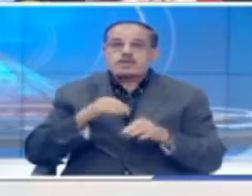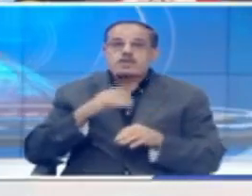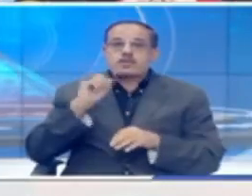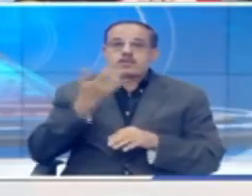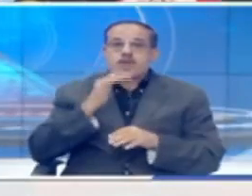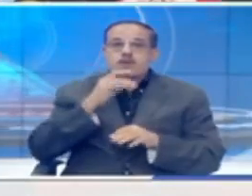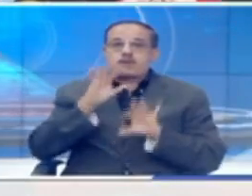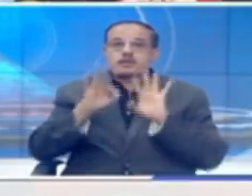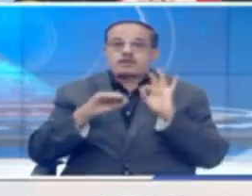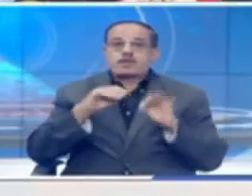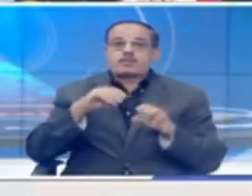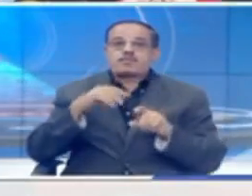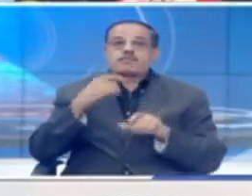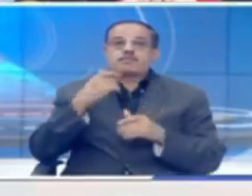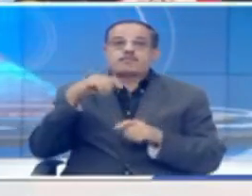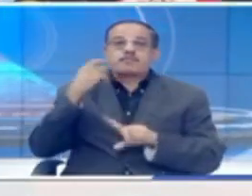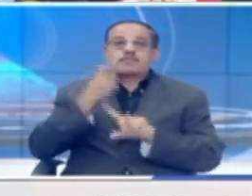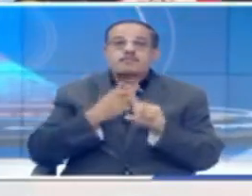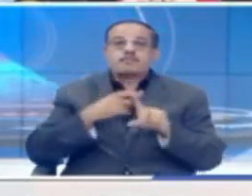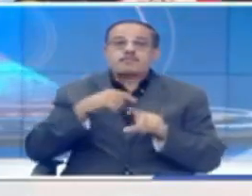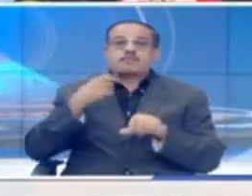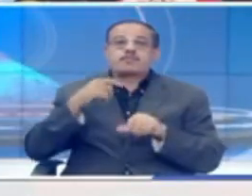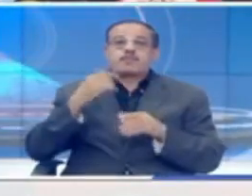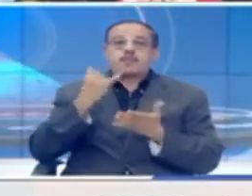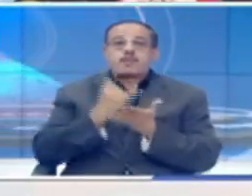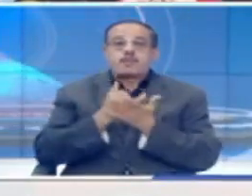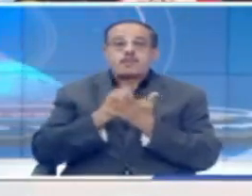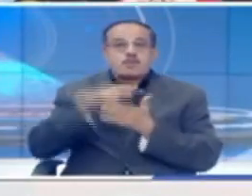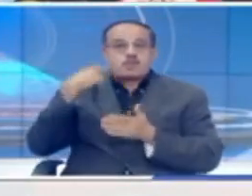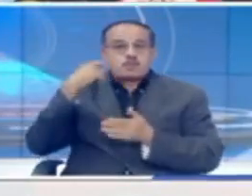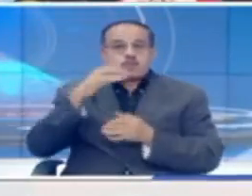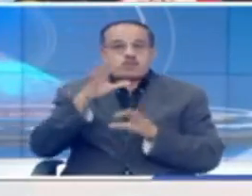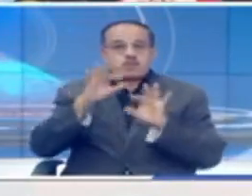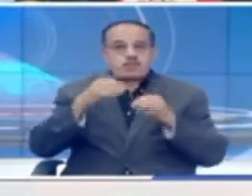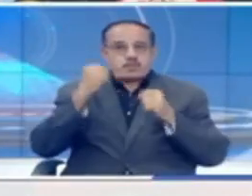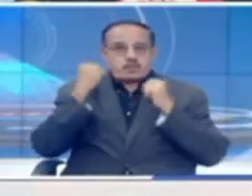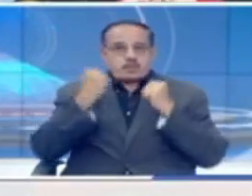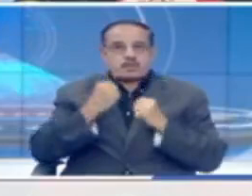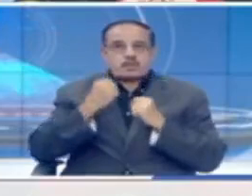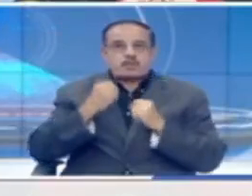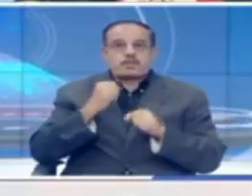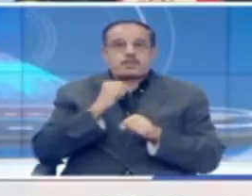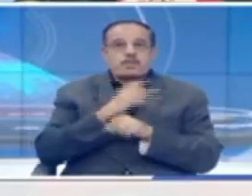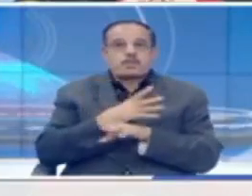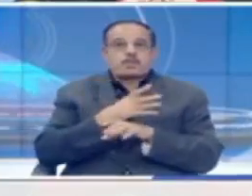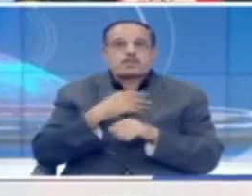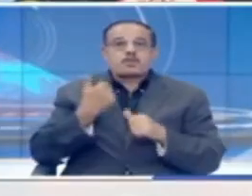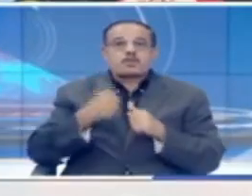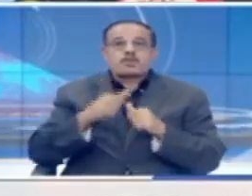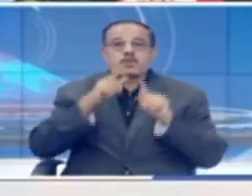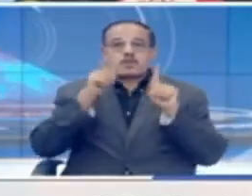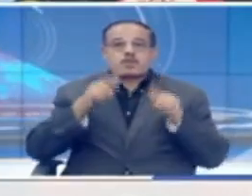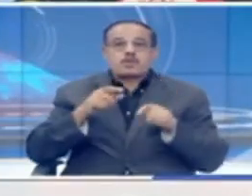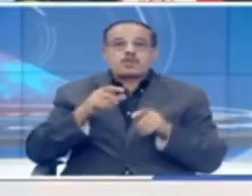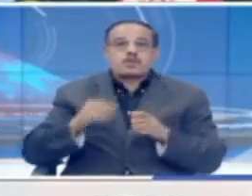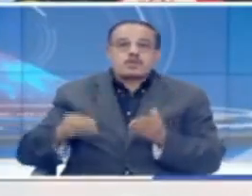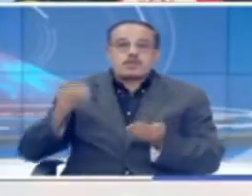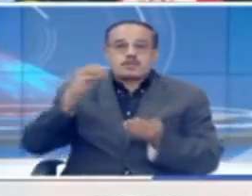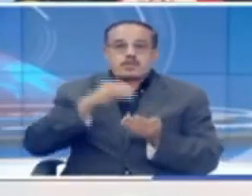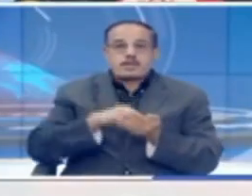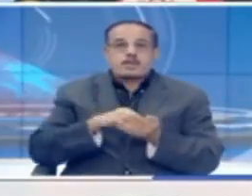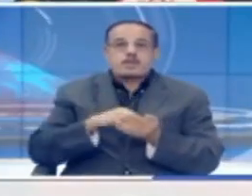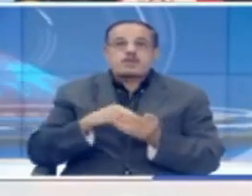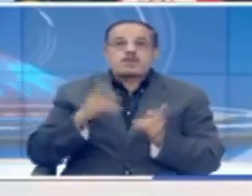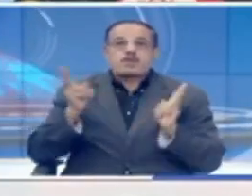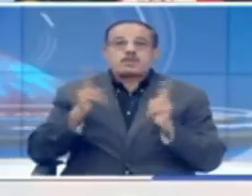السياسية والإسراع بتشكيل مجلسي السيادة والوزراء من كفاءات وطنية مستقلة وإكمال هياكل السلطة